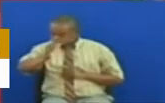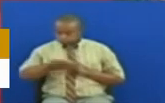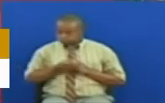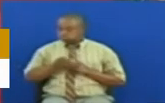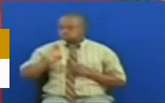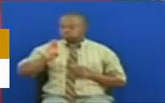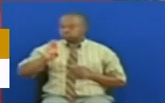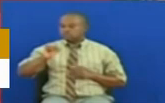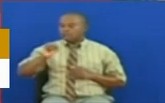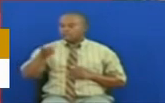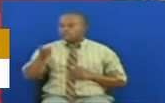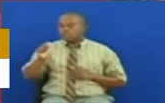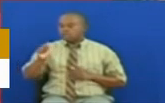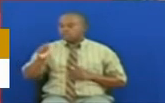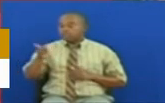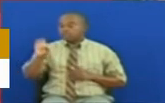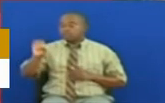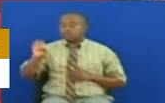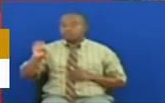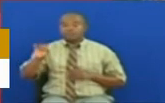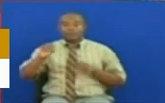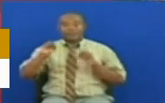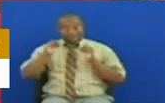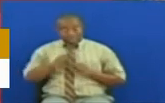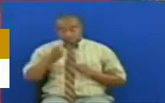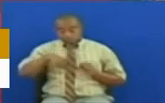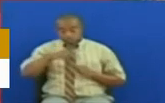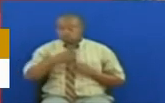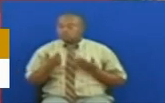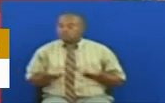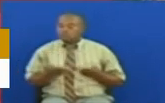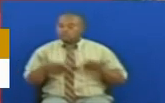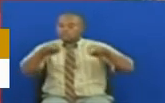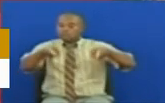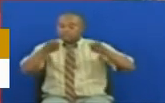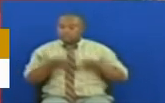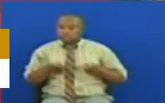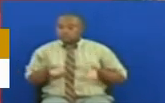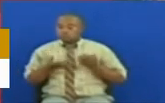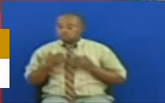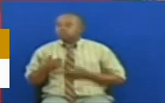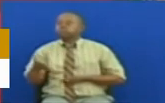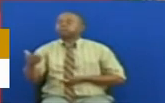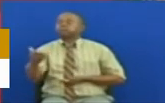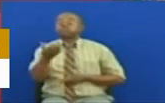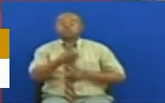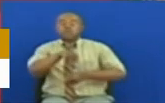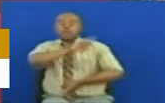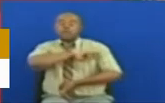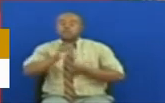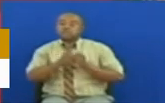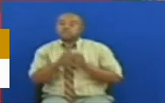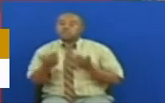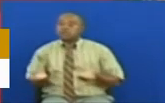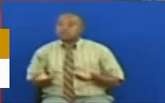Umuhimu wa mwanzo tunatakiwa ni kuwa na bandari ambayo itatusaidia kuweza kukusanya hizi rasilimali ambazo